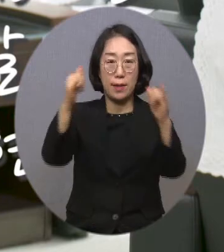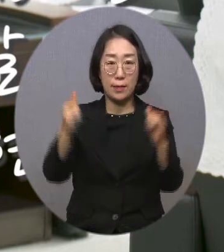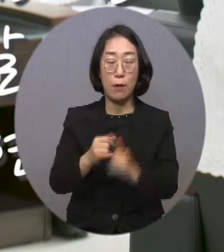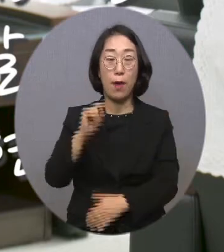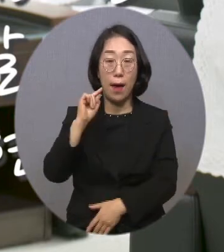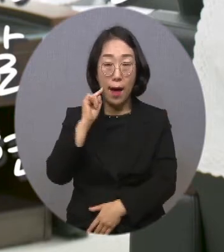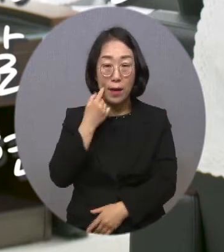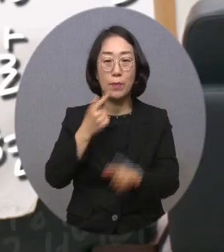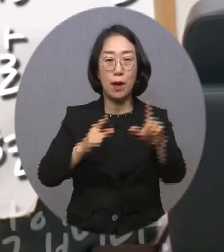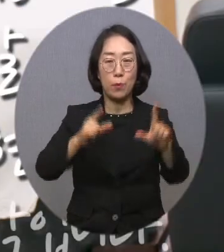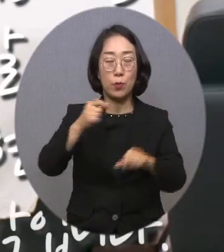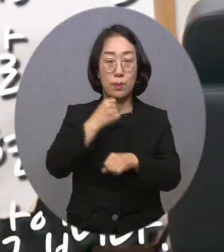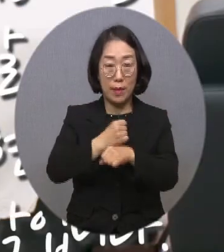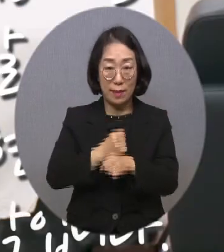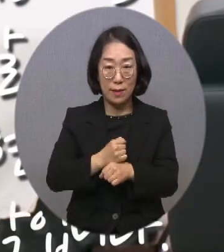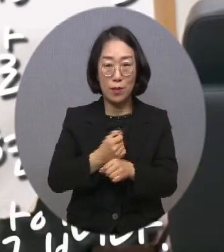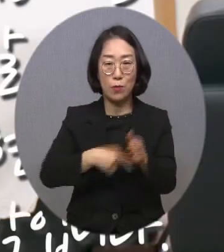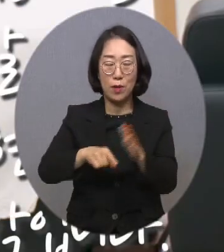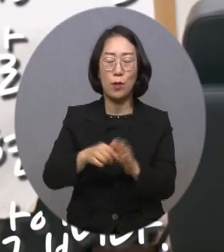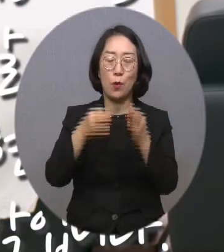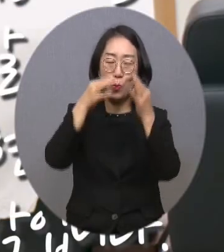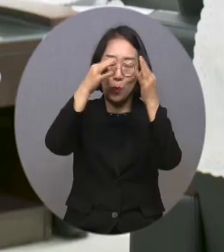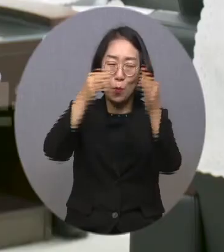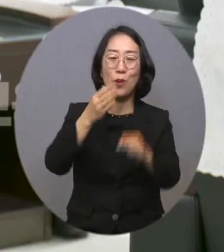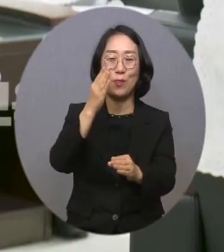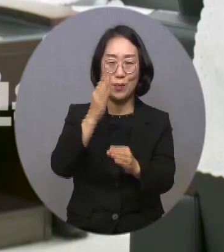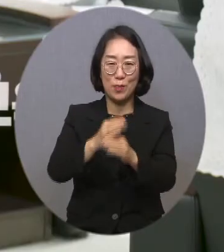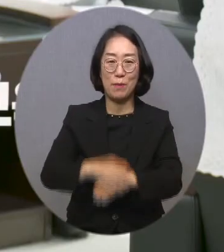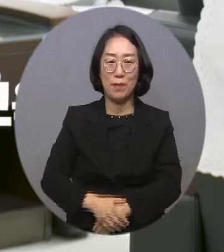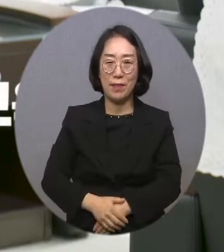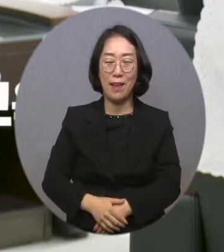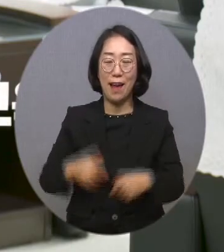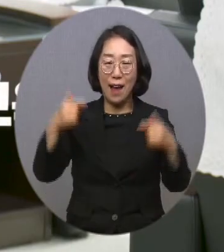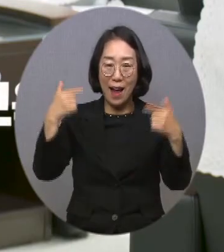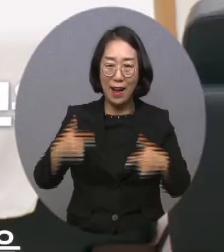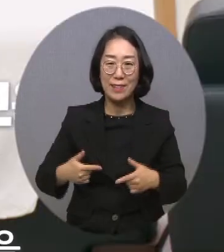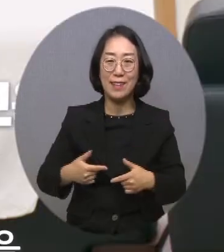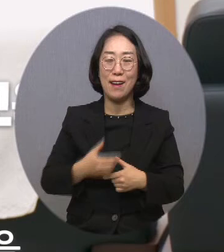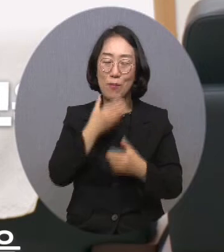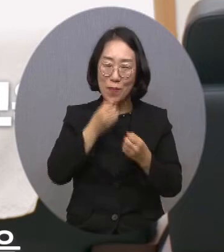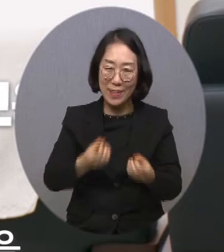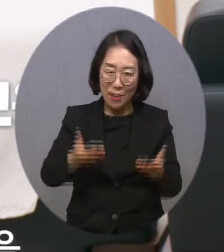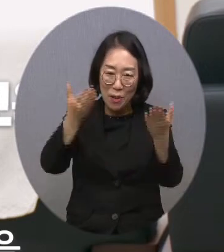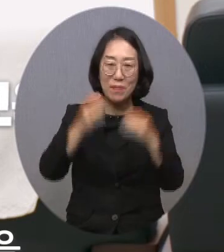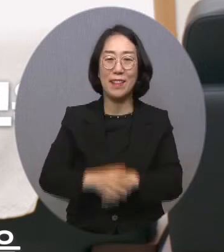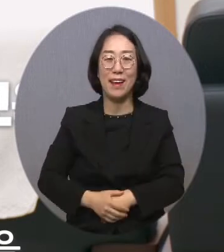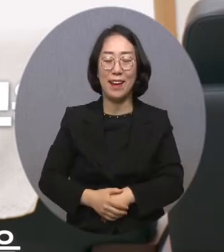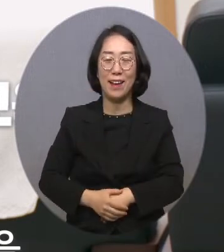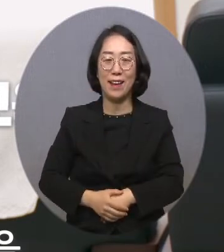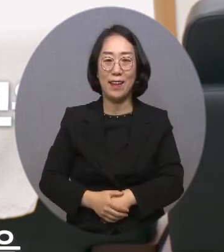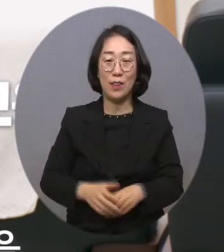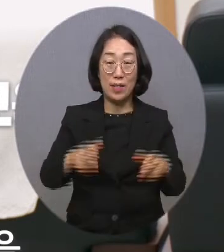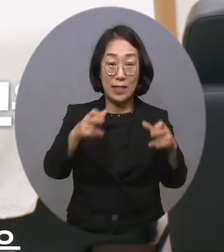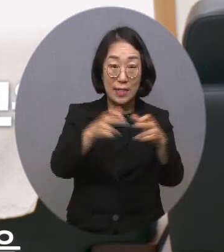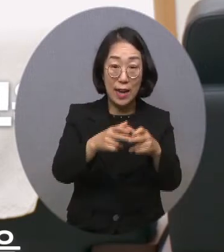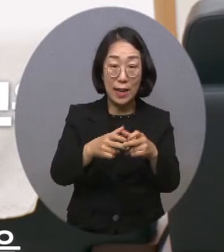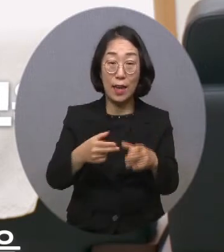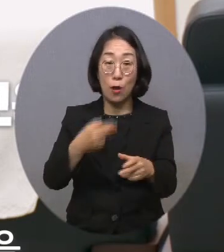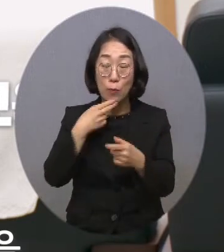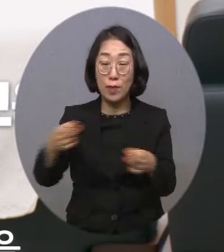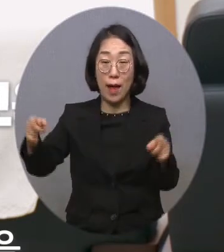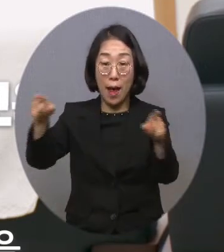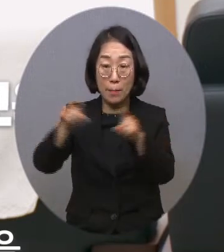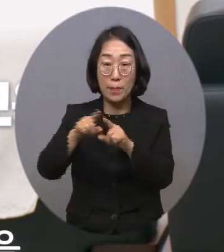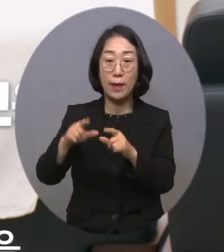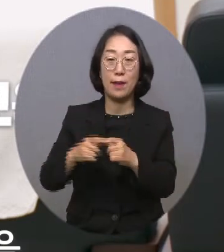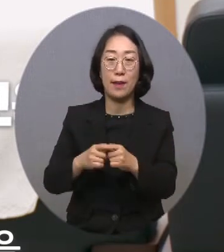모습을 구현하는 데 최선의 노력을 할 생각입니다. 언제라도 환영입니다. 이렇게 장애인과 비장애인이 함께 더불어